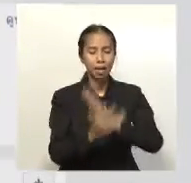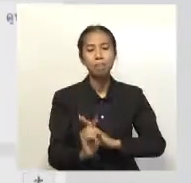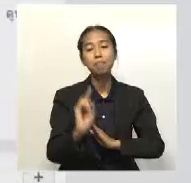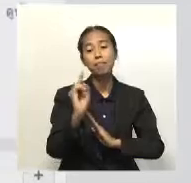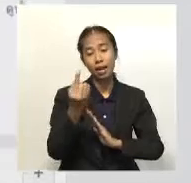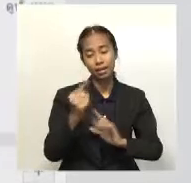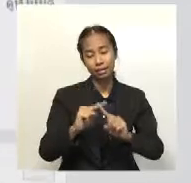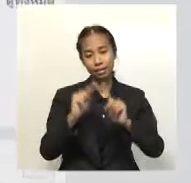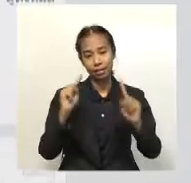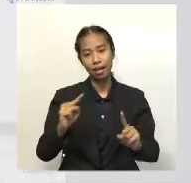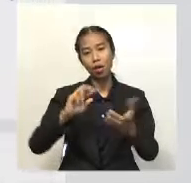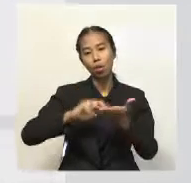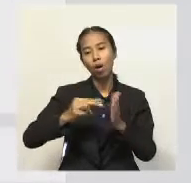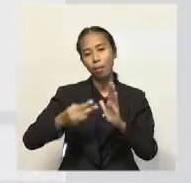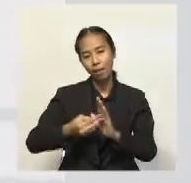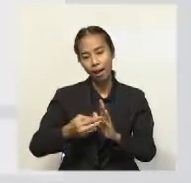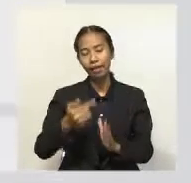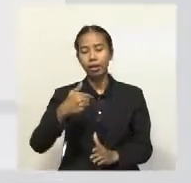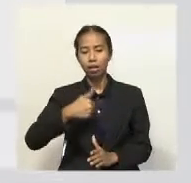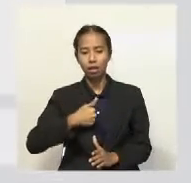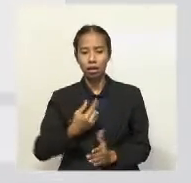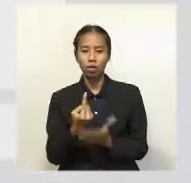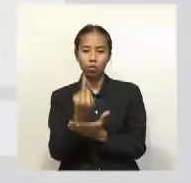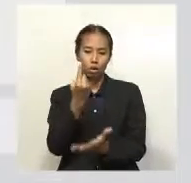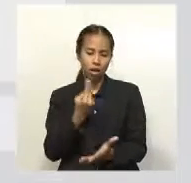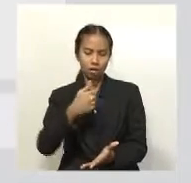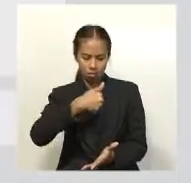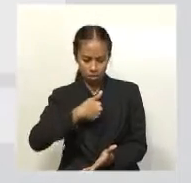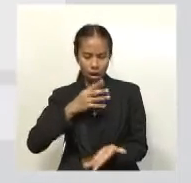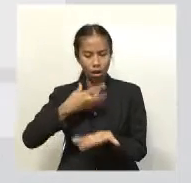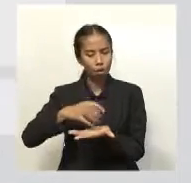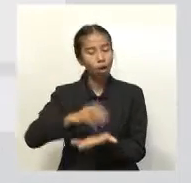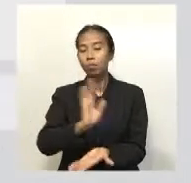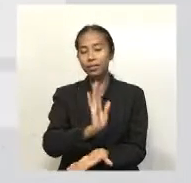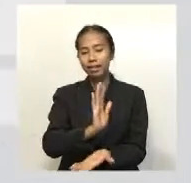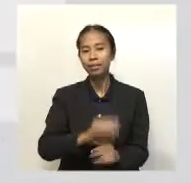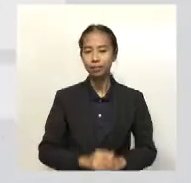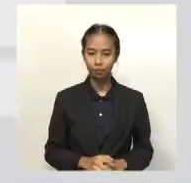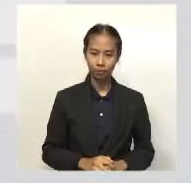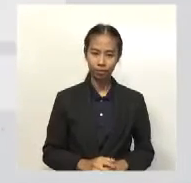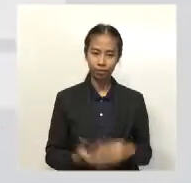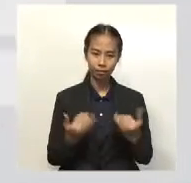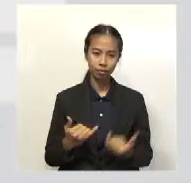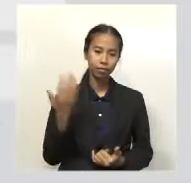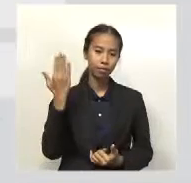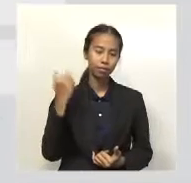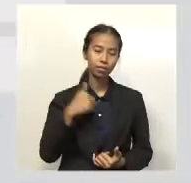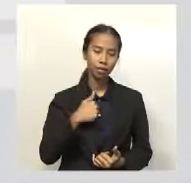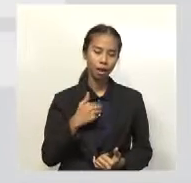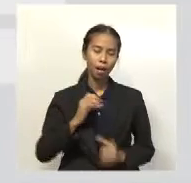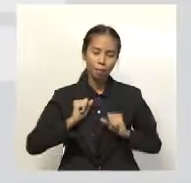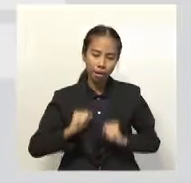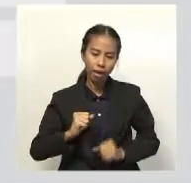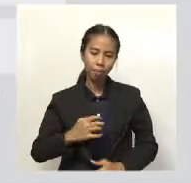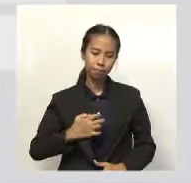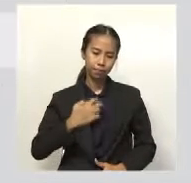ากาศแต่ไม่ได้ให้มาชี้แจงแทนตัวเองนะครับอันนี้ท่านนายกบอกไว้นะครับโดยที่ผ่านมาก็พยายามให้อารมณ์ตัวเองเนี่ยเย็น